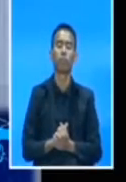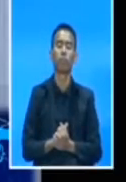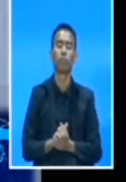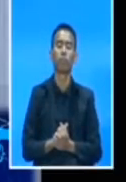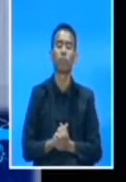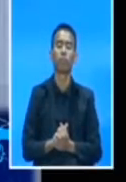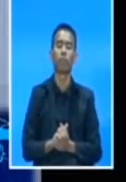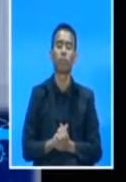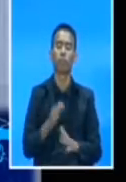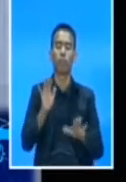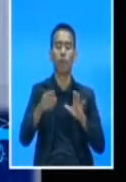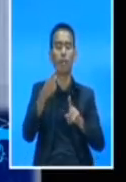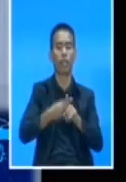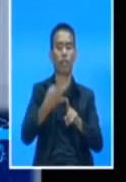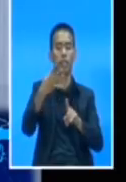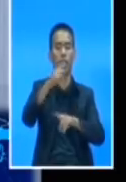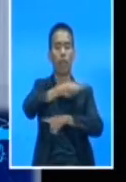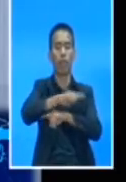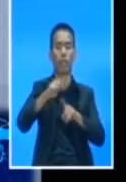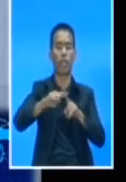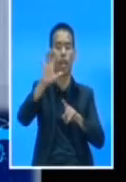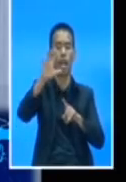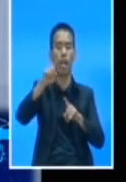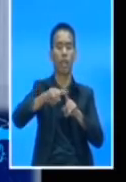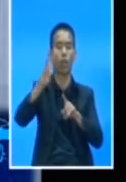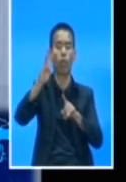5-6 เมษาภายใน1ปี